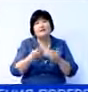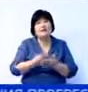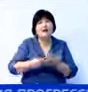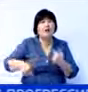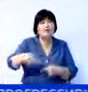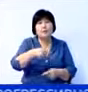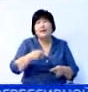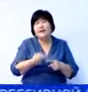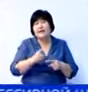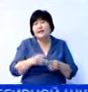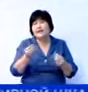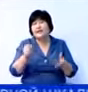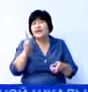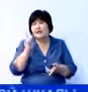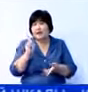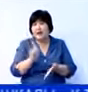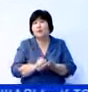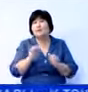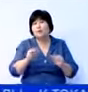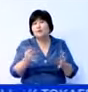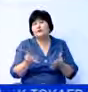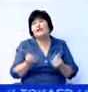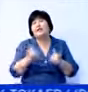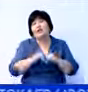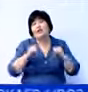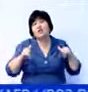бизнеса. Из этих средств также можно взять на расширение.